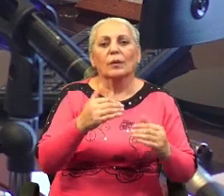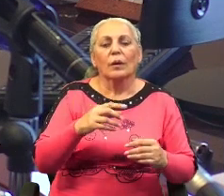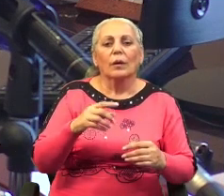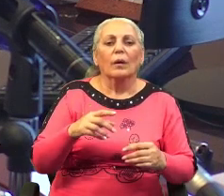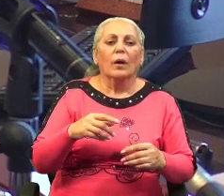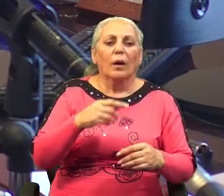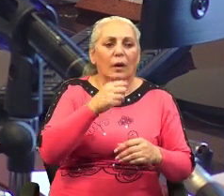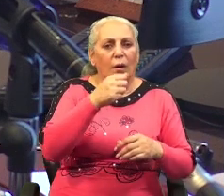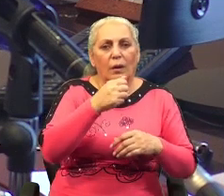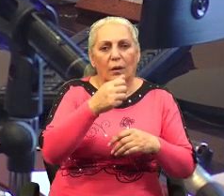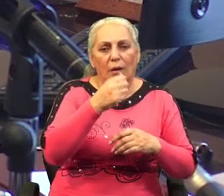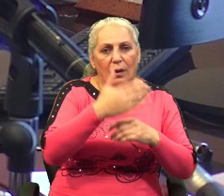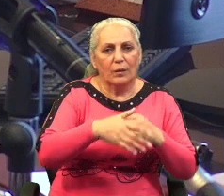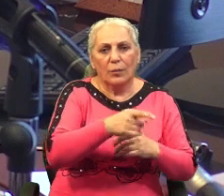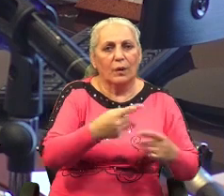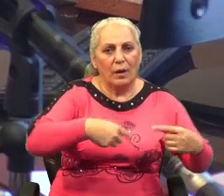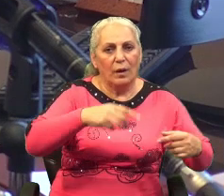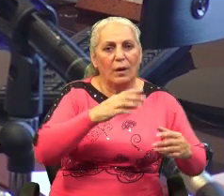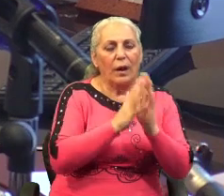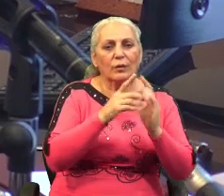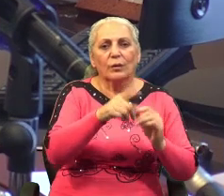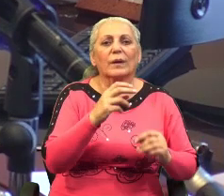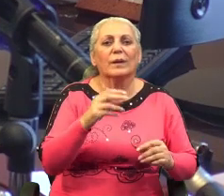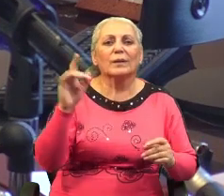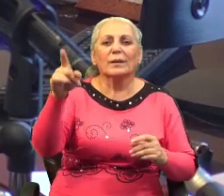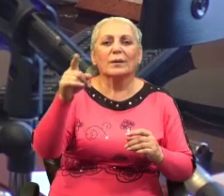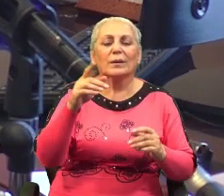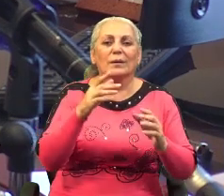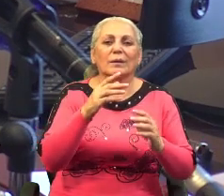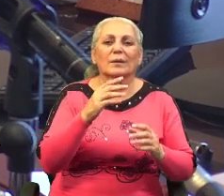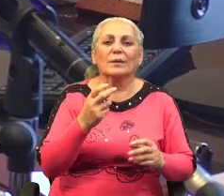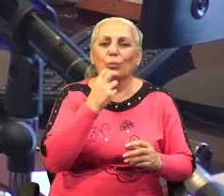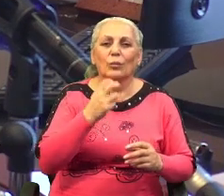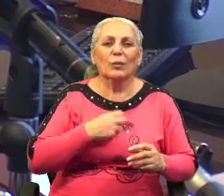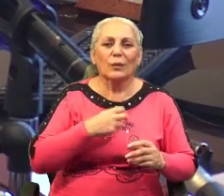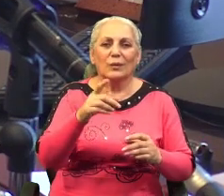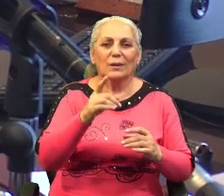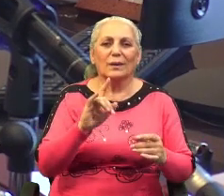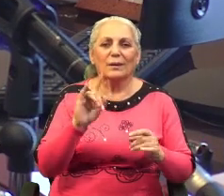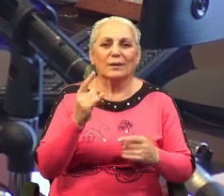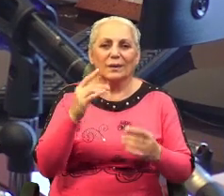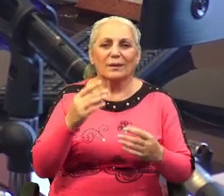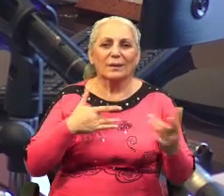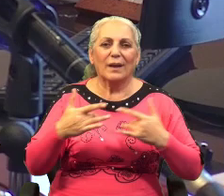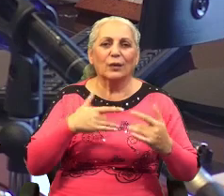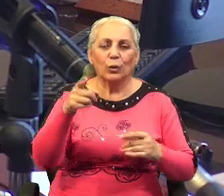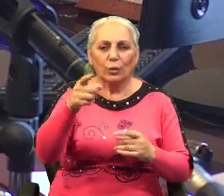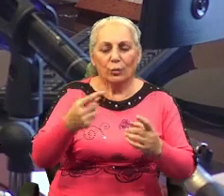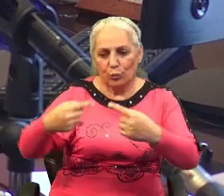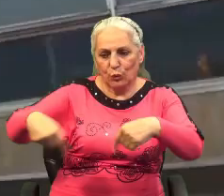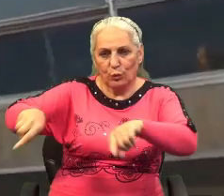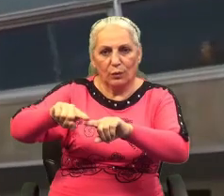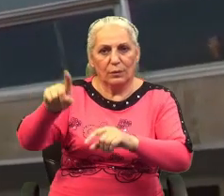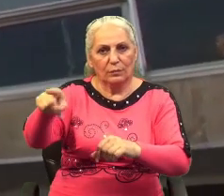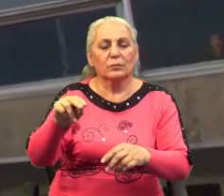այգու մեր կեղագիտական ու տիկնիկային թատրունների շրջակայքում տեղակայված այդ պուրակի շինարարությունն է